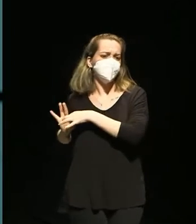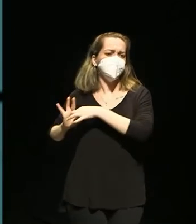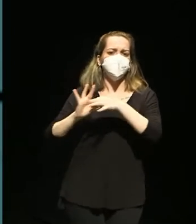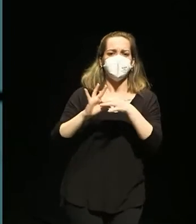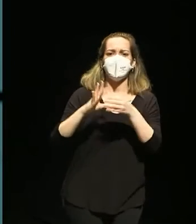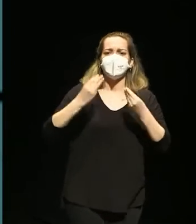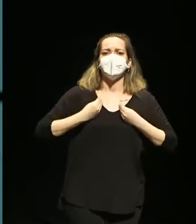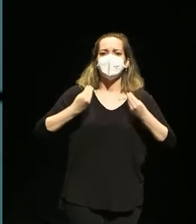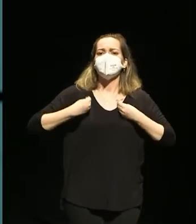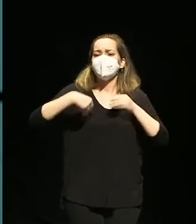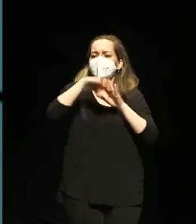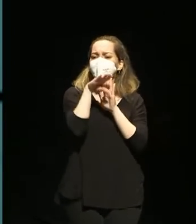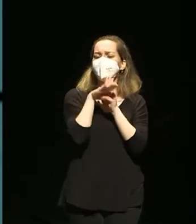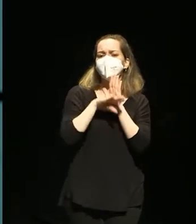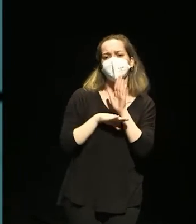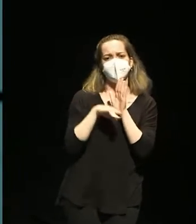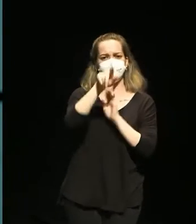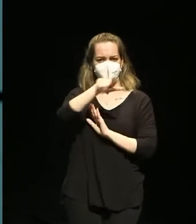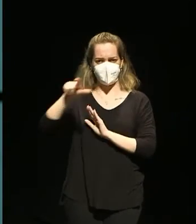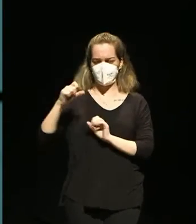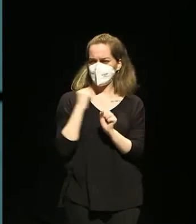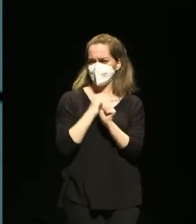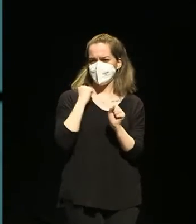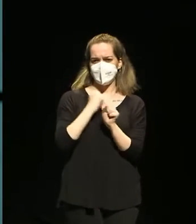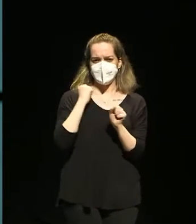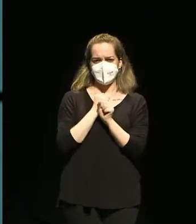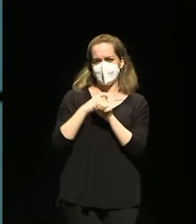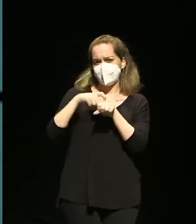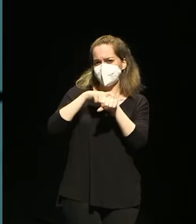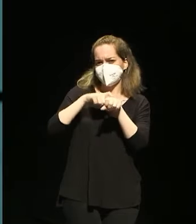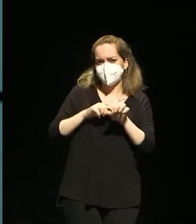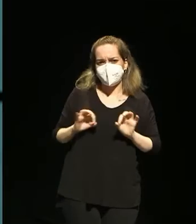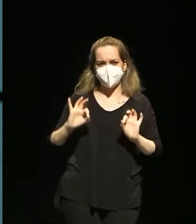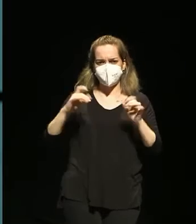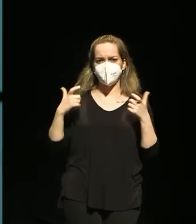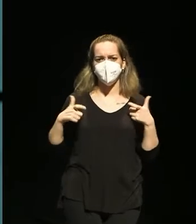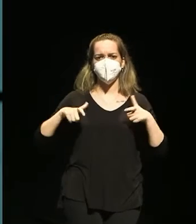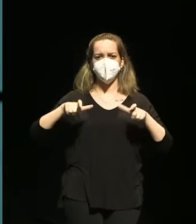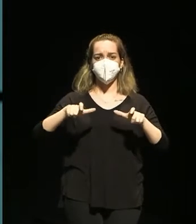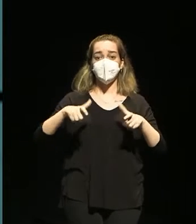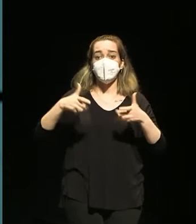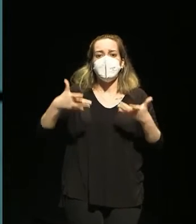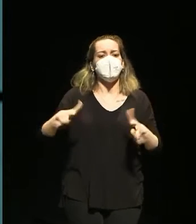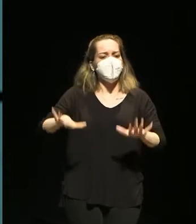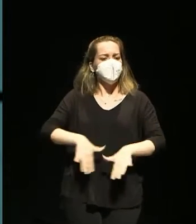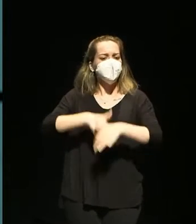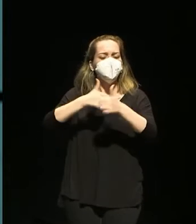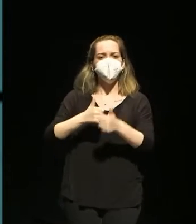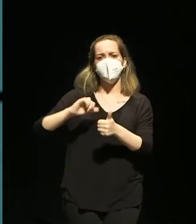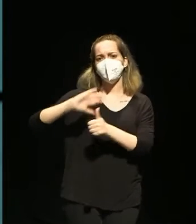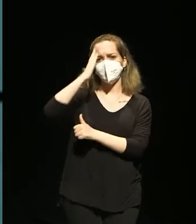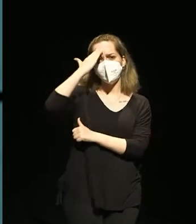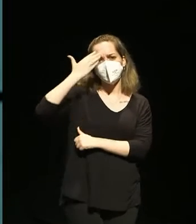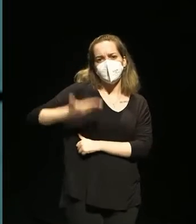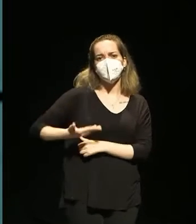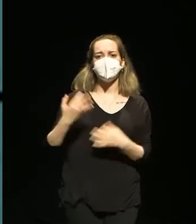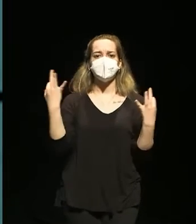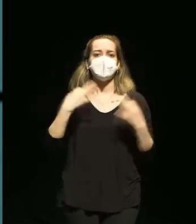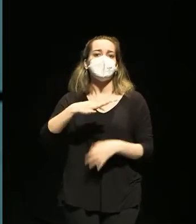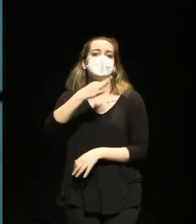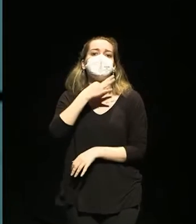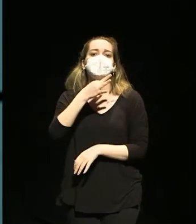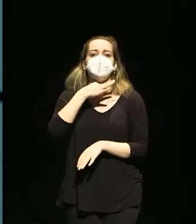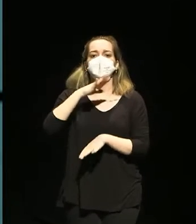la nostra classe. I un dels reptes més importants que tenim avui dia sobre la taula és la crisi provocada per la